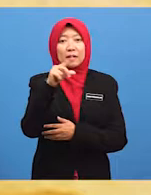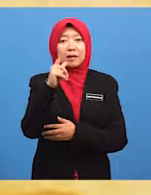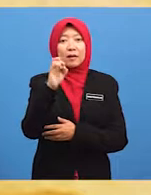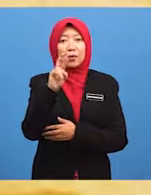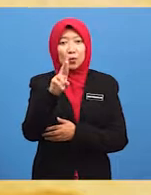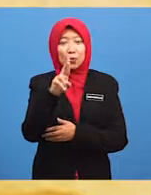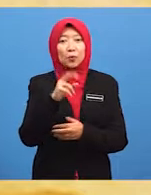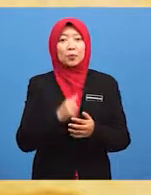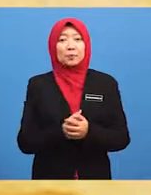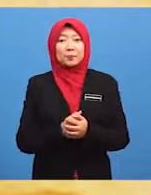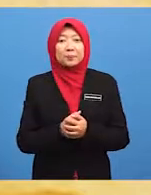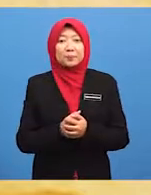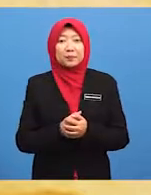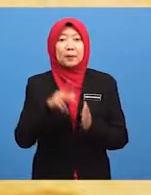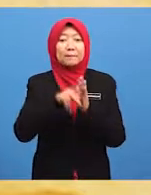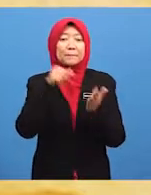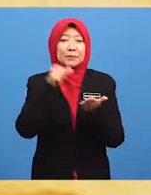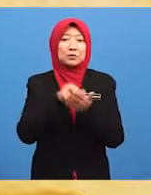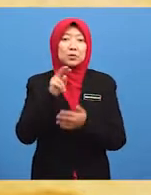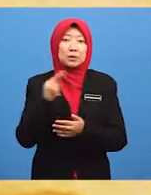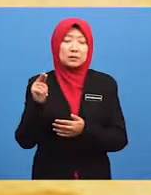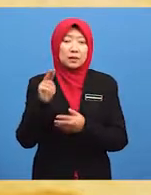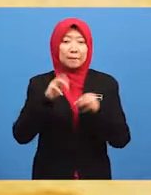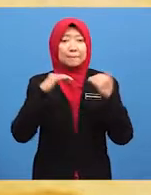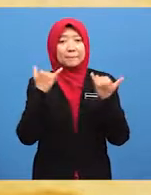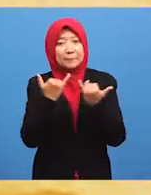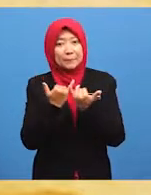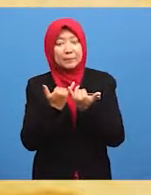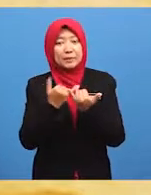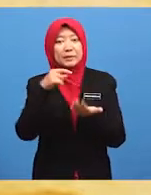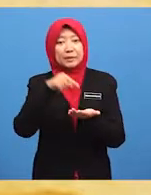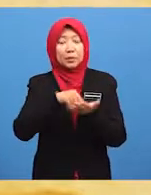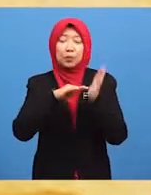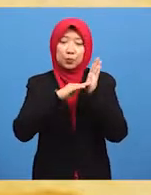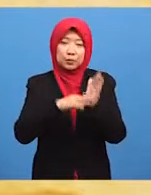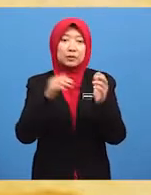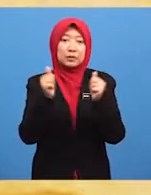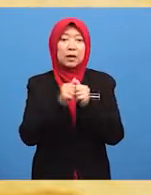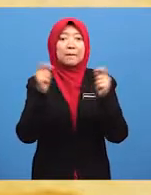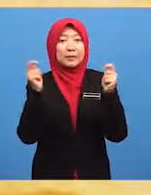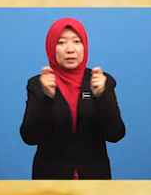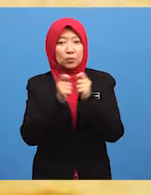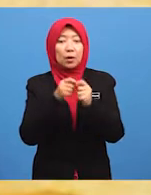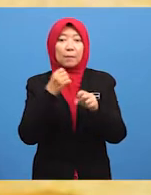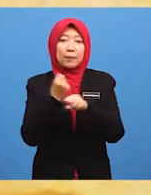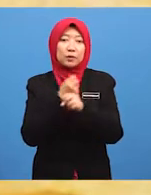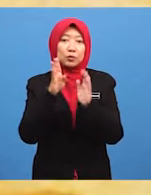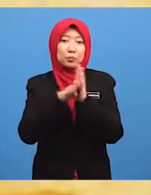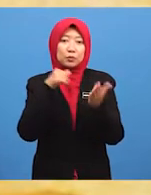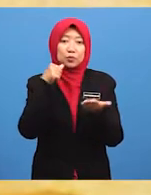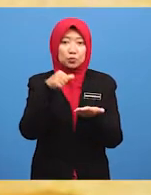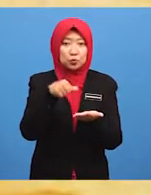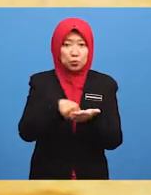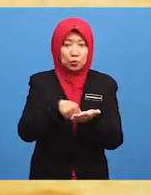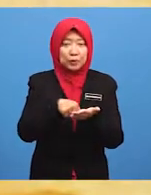Angkor. Kegiatan persuratan masyarakat kerajaan Angkor dibuktikan dengan penemuan batu bersurat